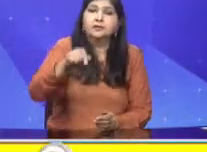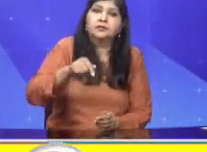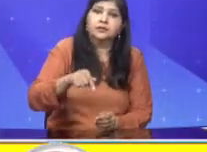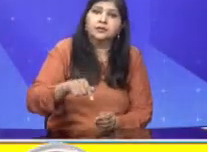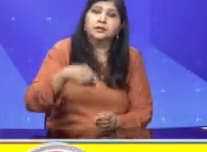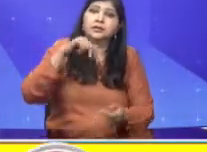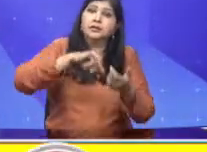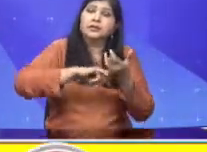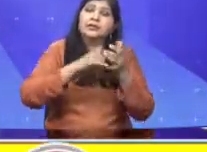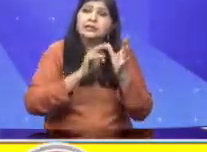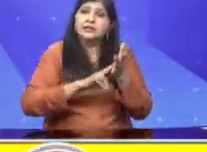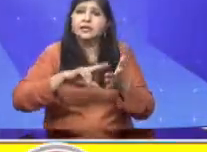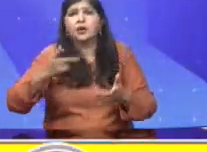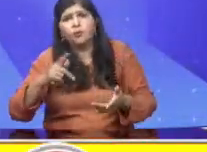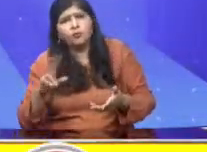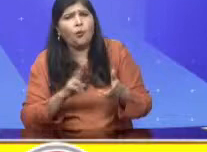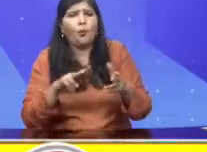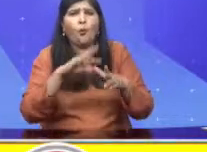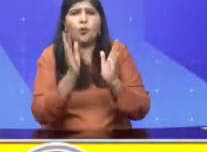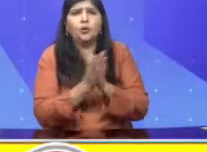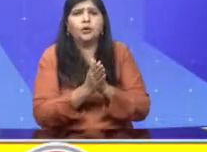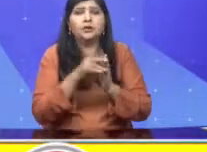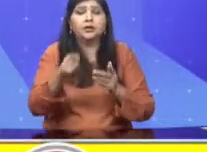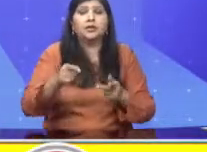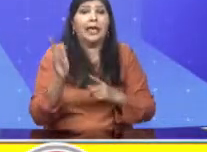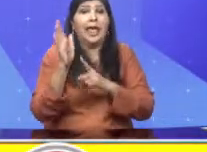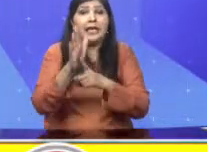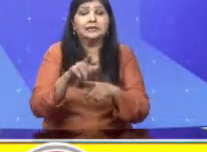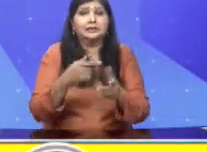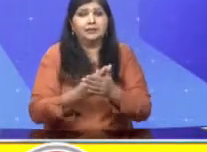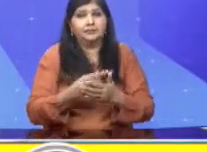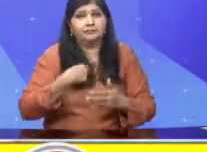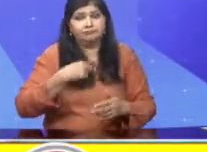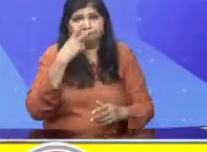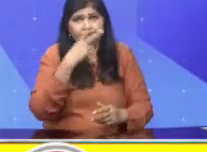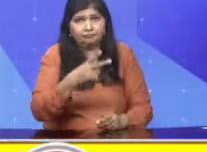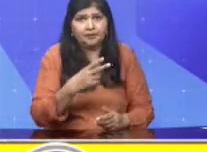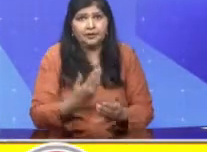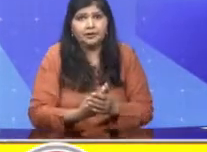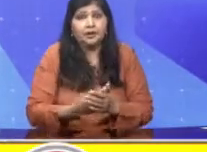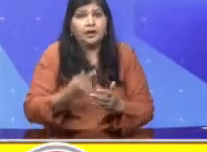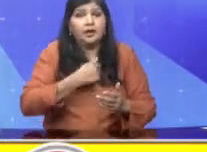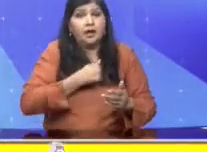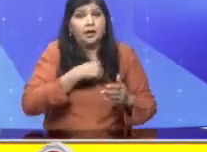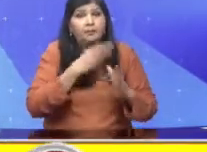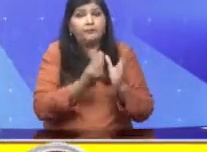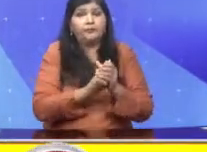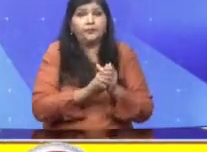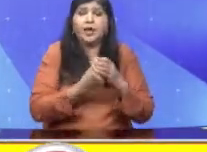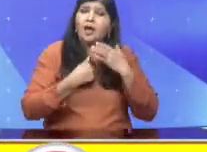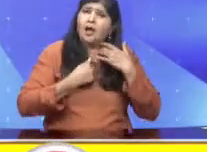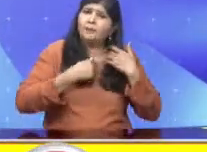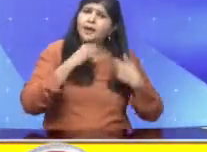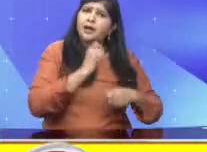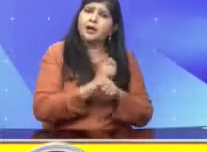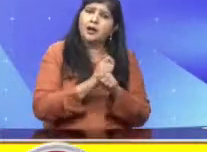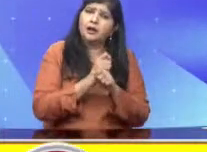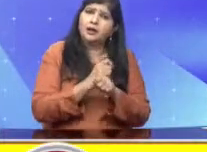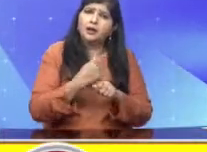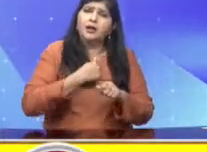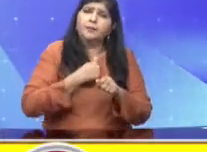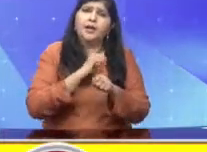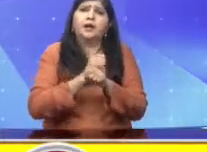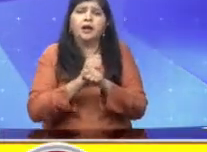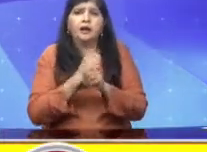संजय जी हो या राधिका जी इनके उधारों से पता चलता है कि हम अपना कारिया, अपना